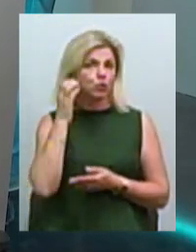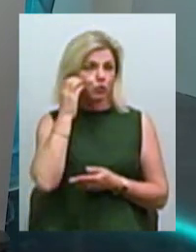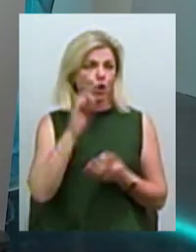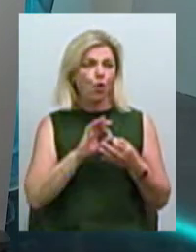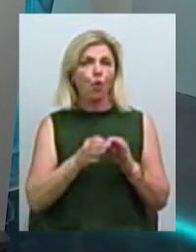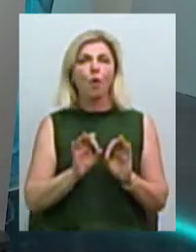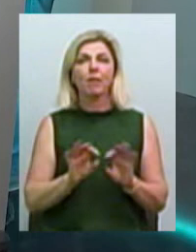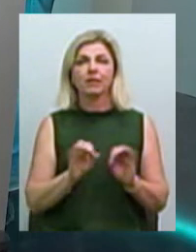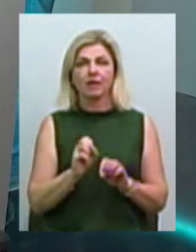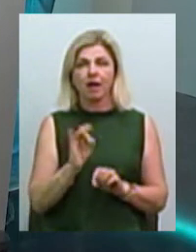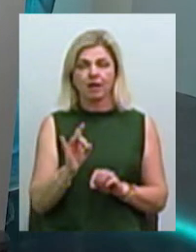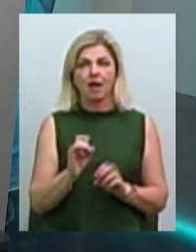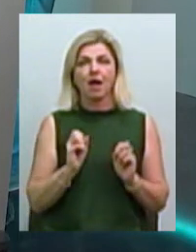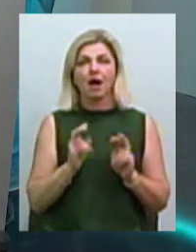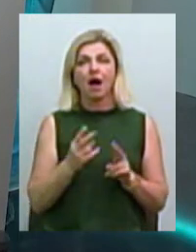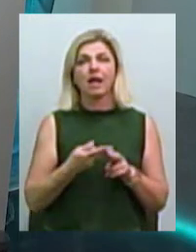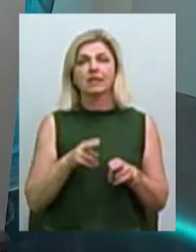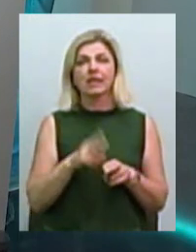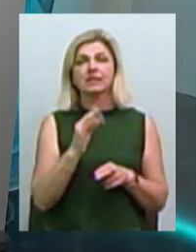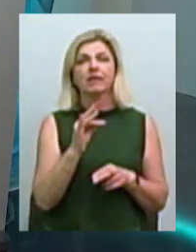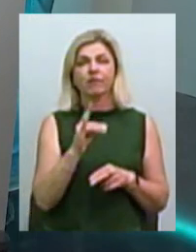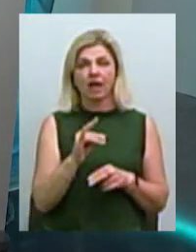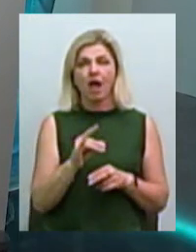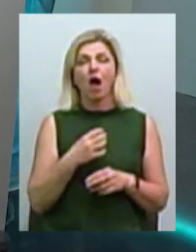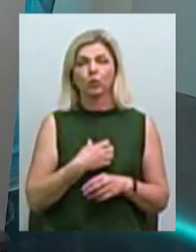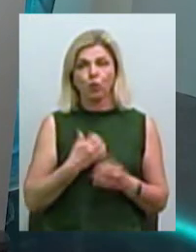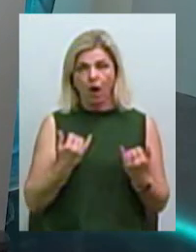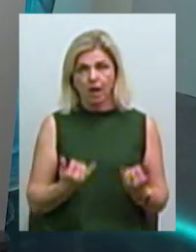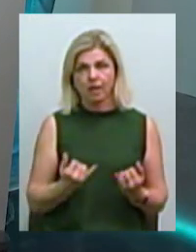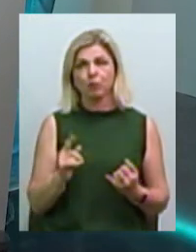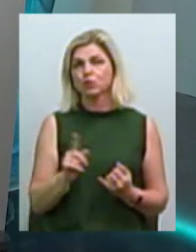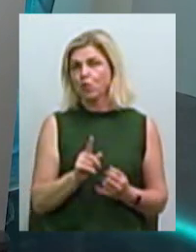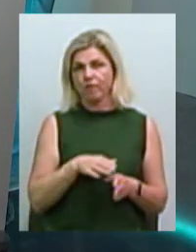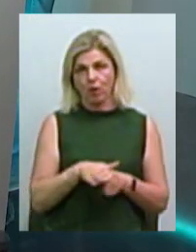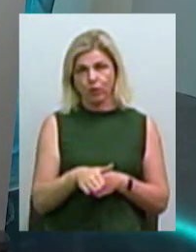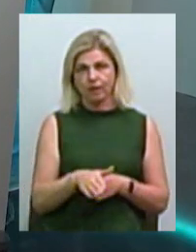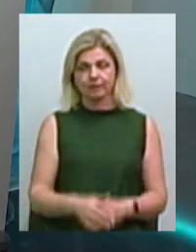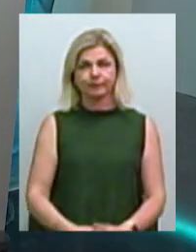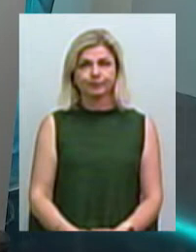наскільки вони, ці цифри, залишаються актуальними і що виконано. Будь ласка.